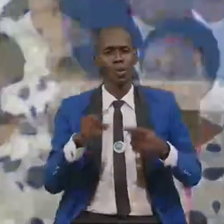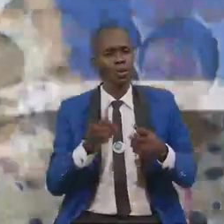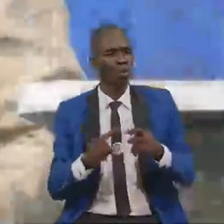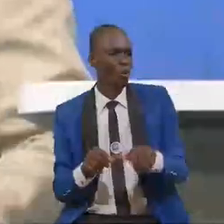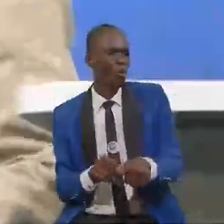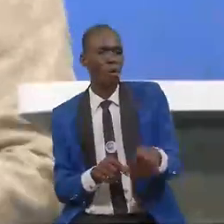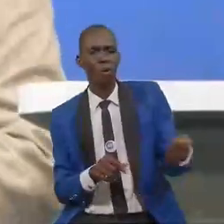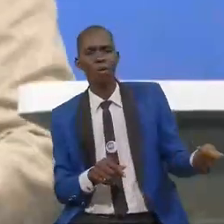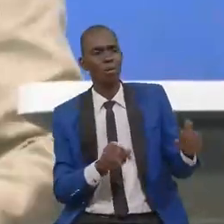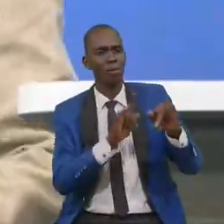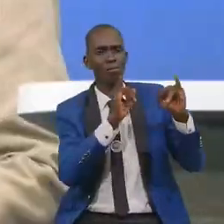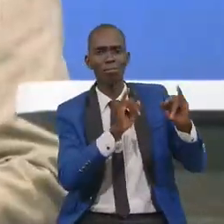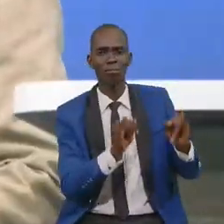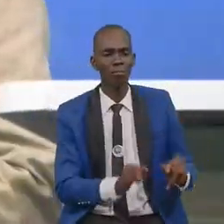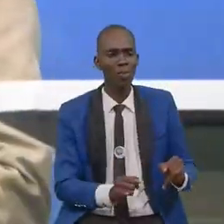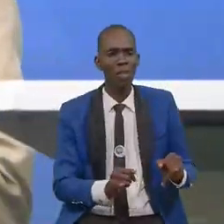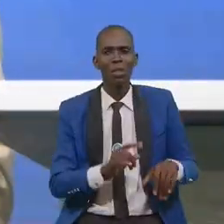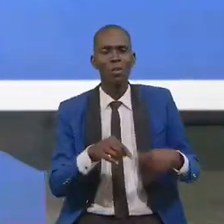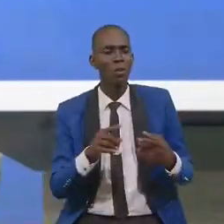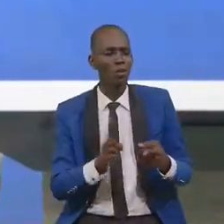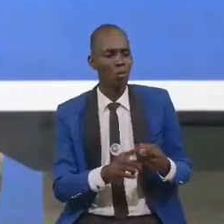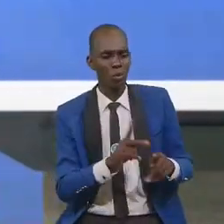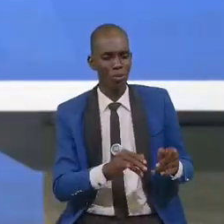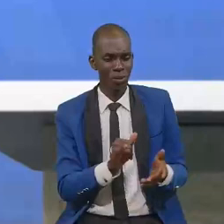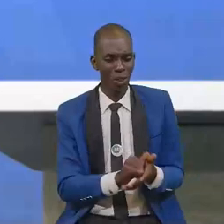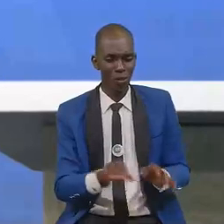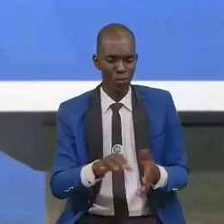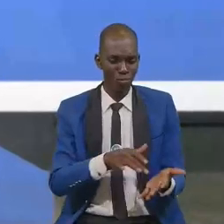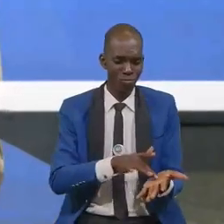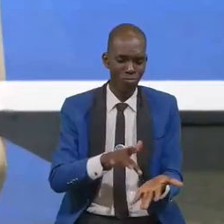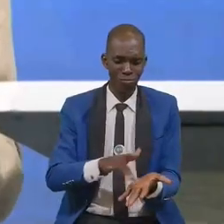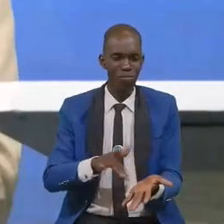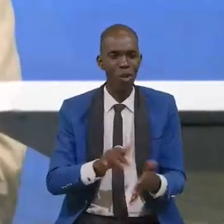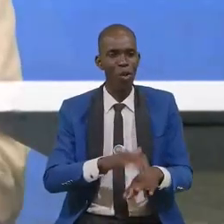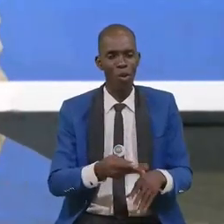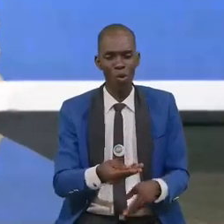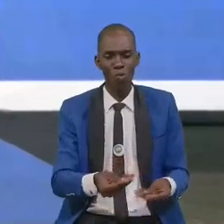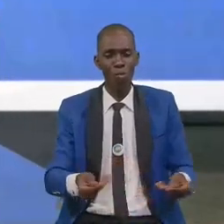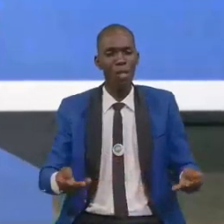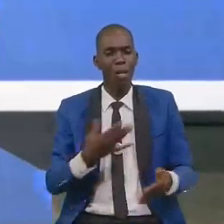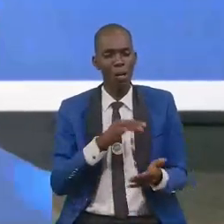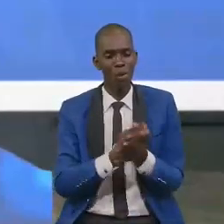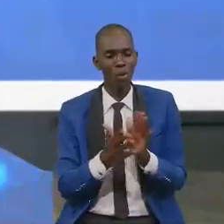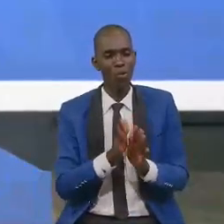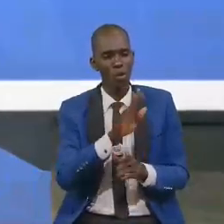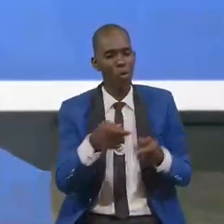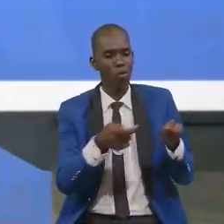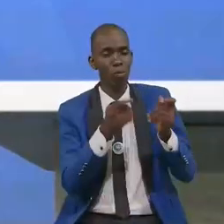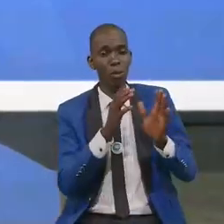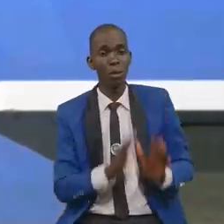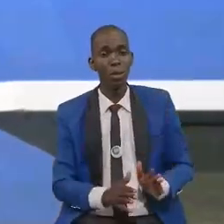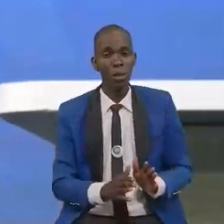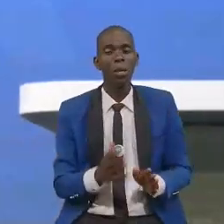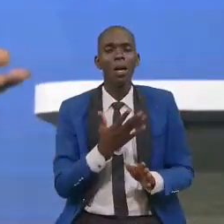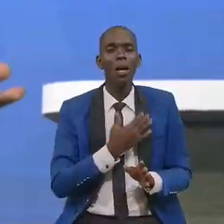vers cela qui écrit quelque chose par terre et qui contrôle tes contrôleurs je vais